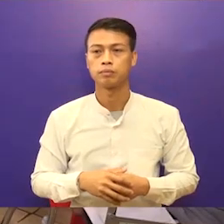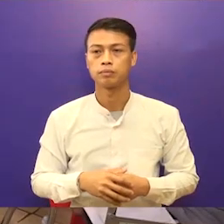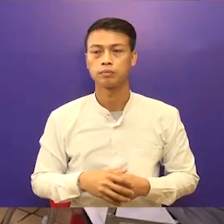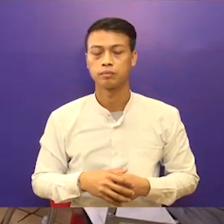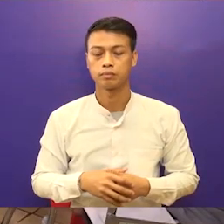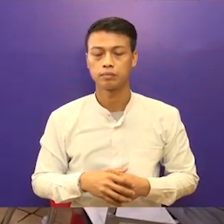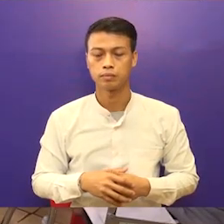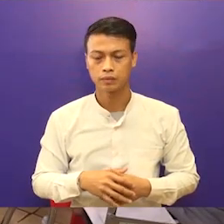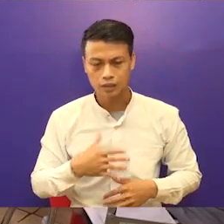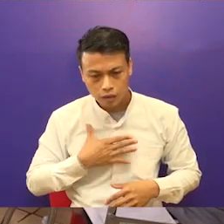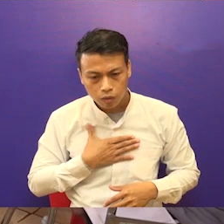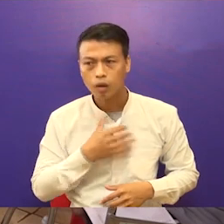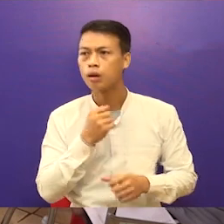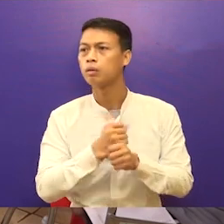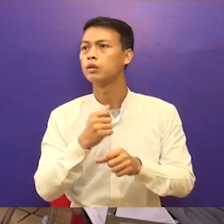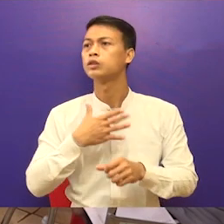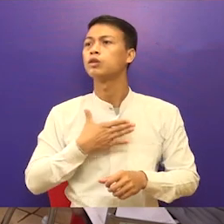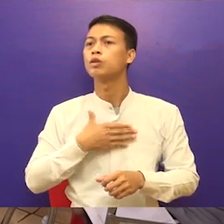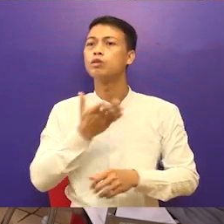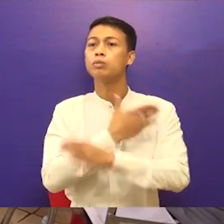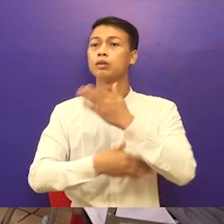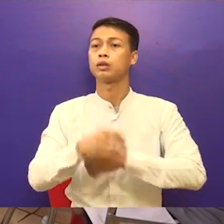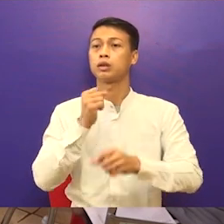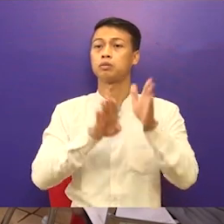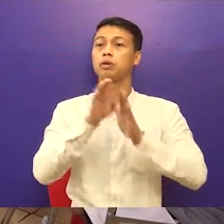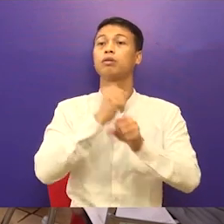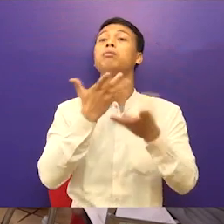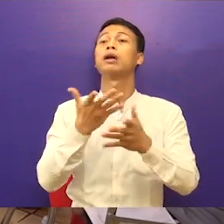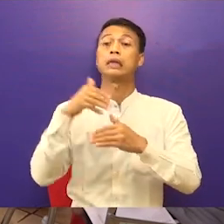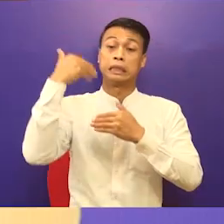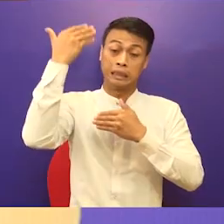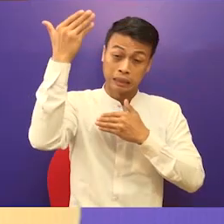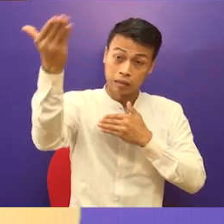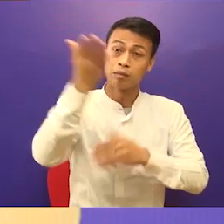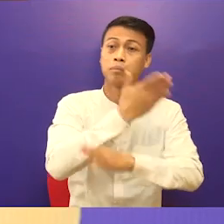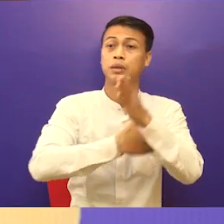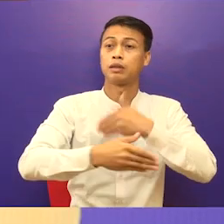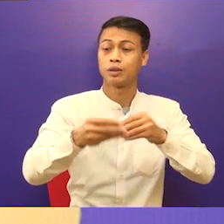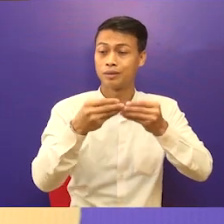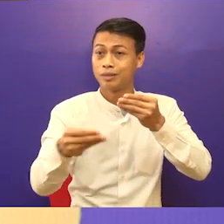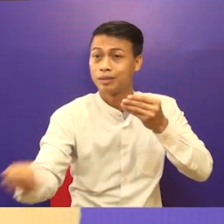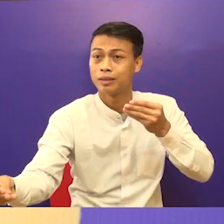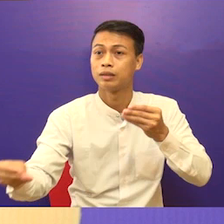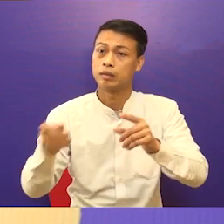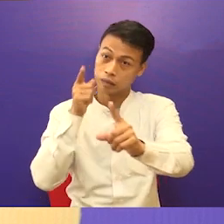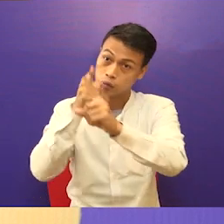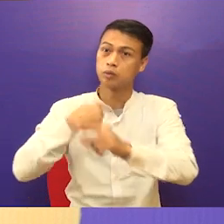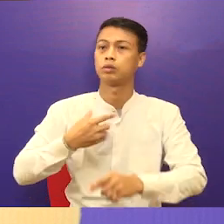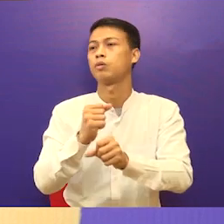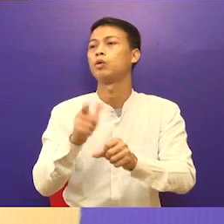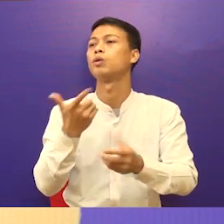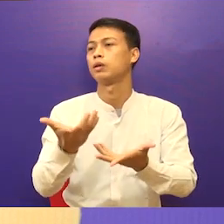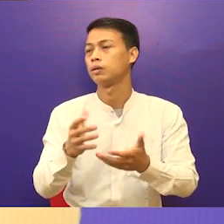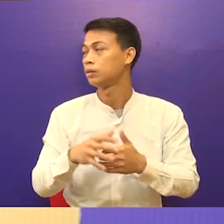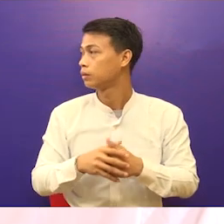ချင်တာကဟိုရှိနေတဲ့ကိုလောက်ရမယ့်အလုပ်တွေထဲမှာ matan swan tu ni o the twin sin da bi